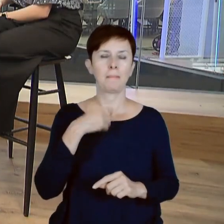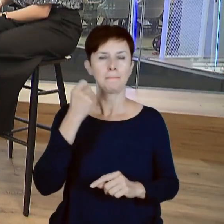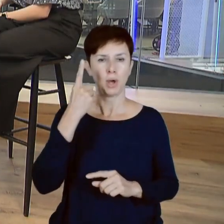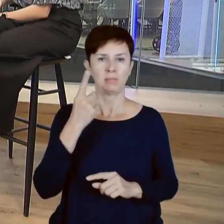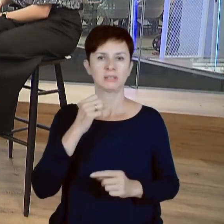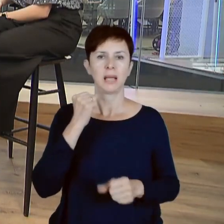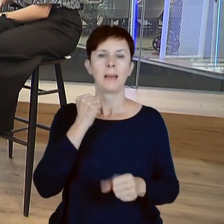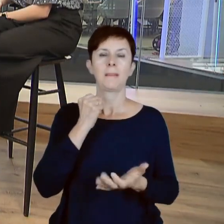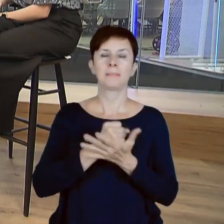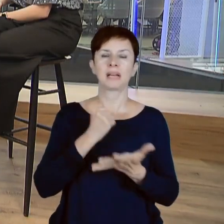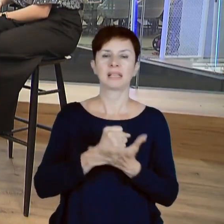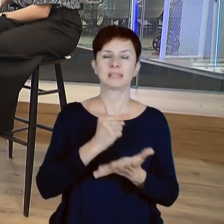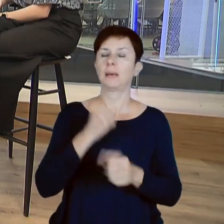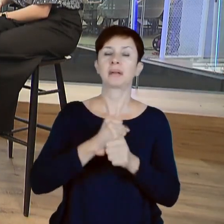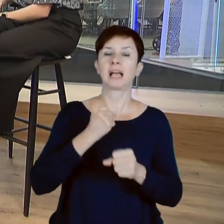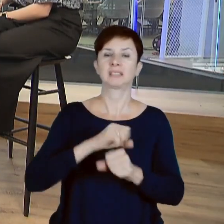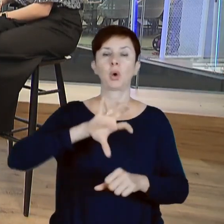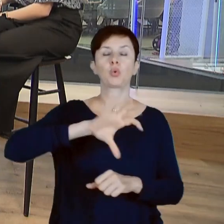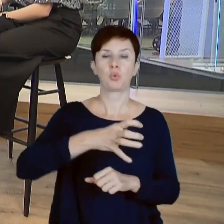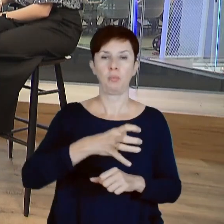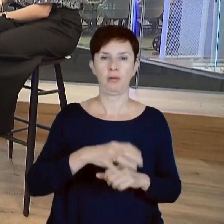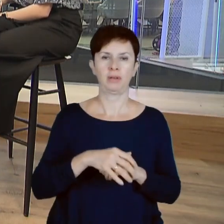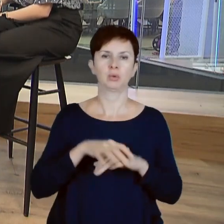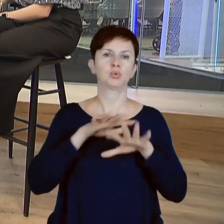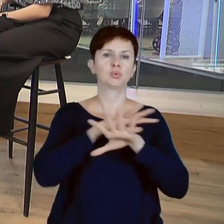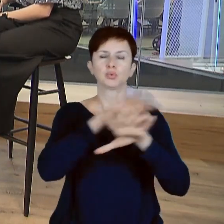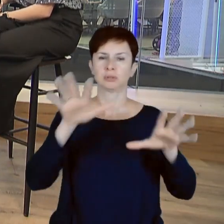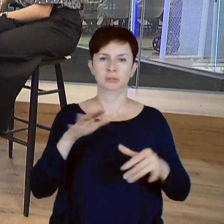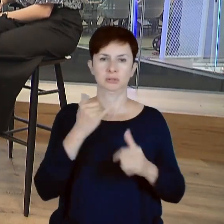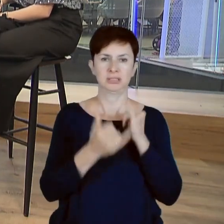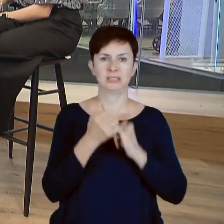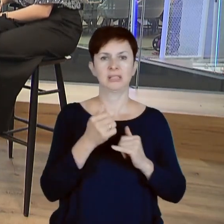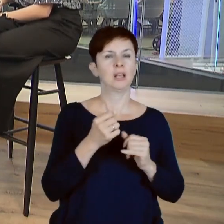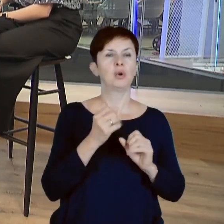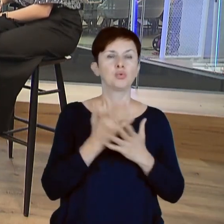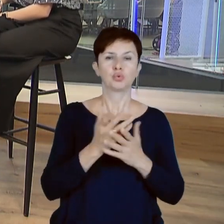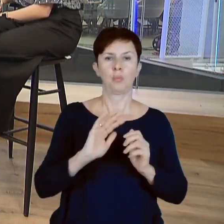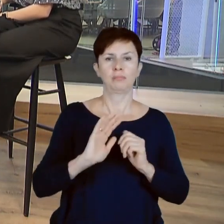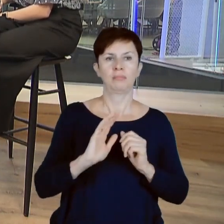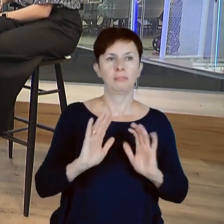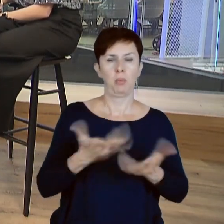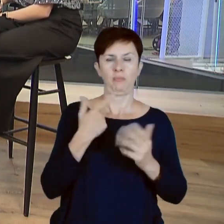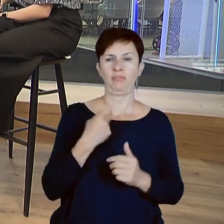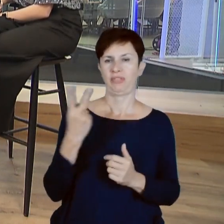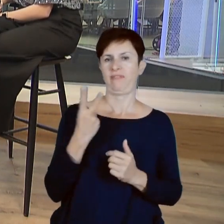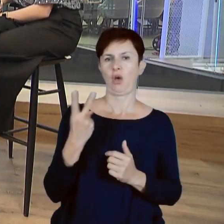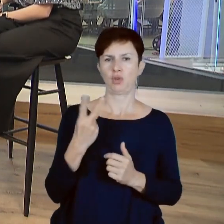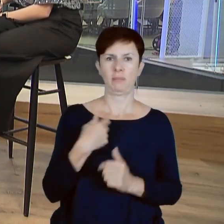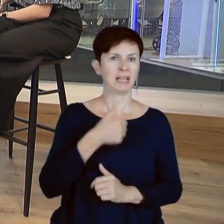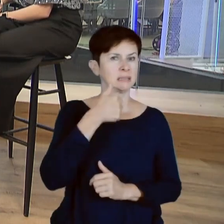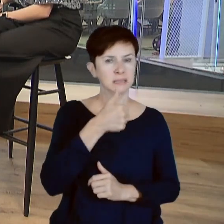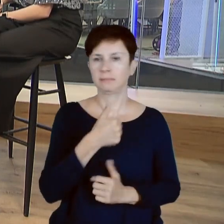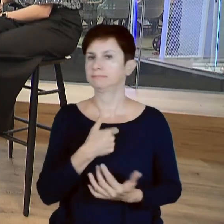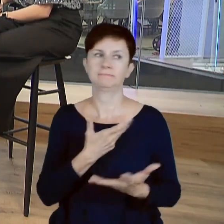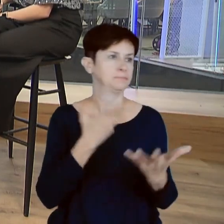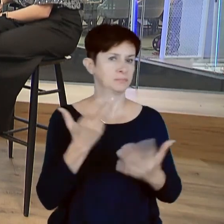inspirujący podcast. Wobec natłoku wszystkiego łatwiej przynajmniej być w duecie. Duet to już jest upgrade w stosunku do jednej osoby, bo jest ktoś, z kim można